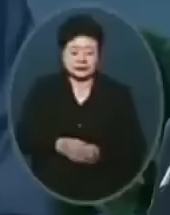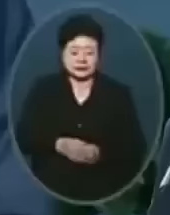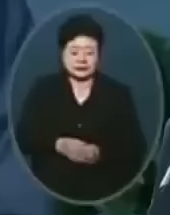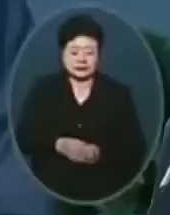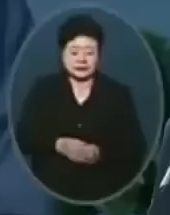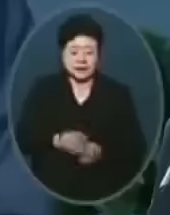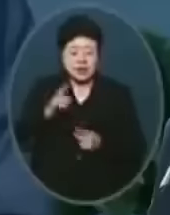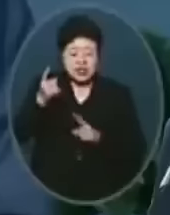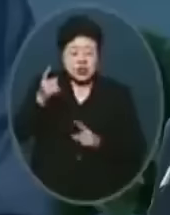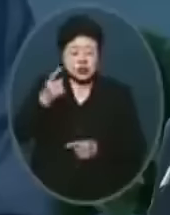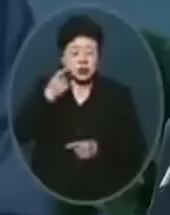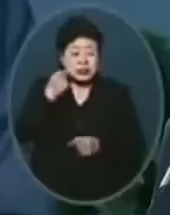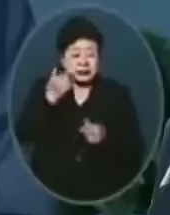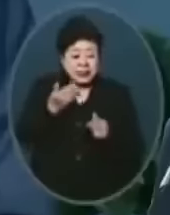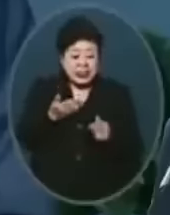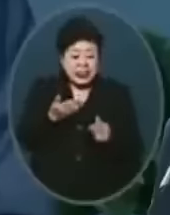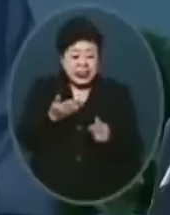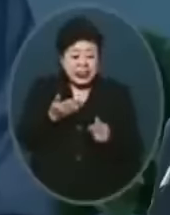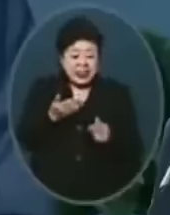이영훈